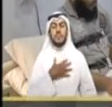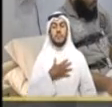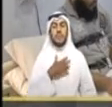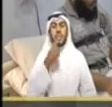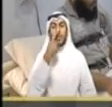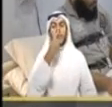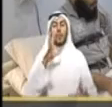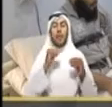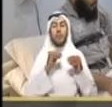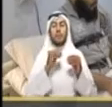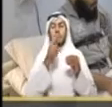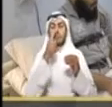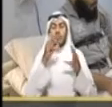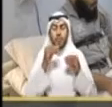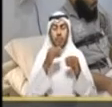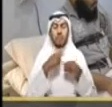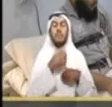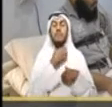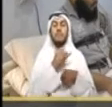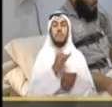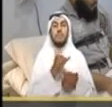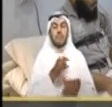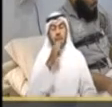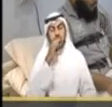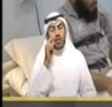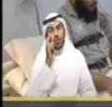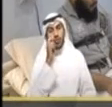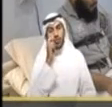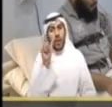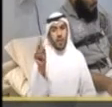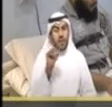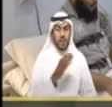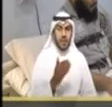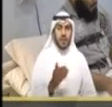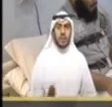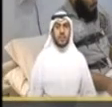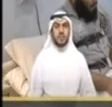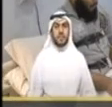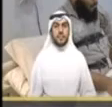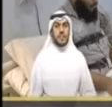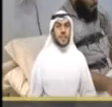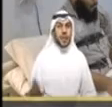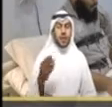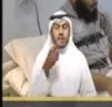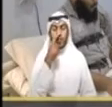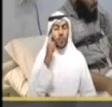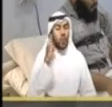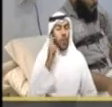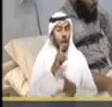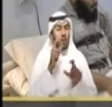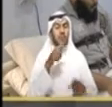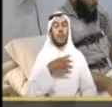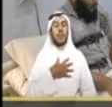نسبتها تقريبا تختلف من 9% في النساء إلى 23% في الرجال. ونسبة الشخير اللي